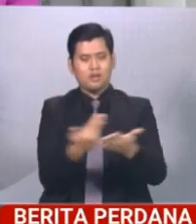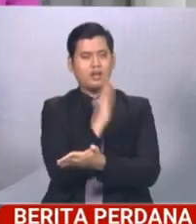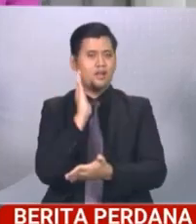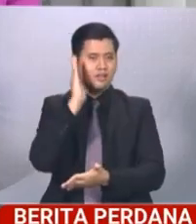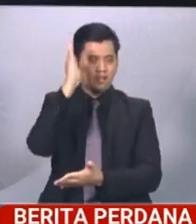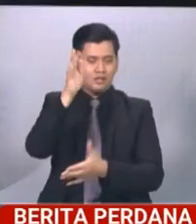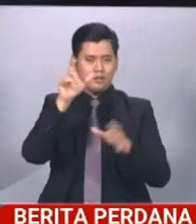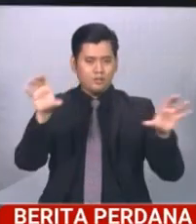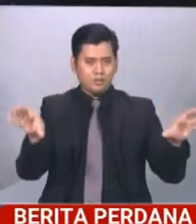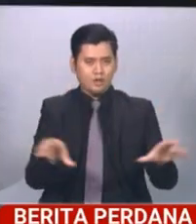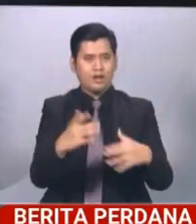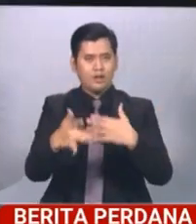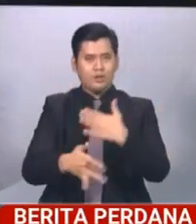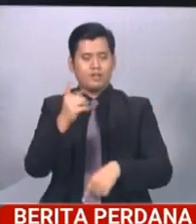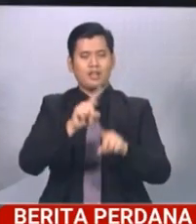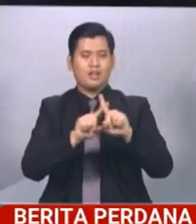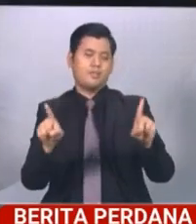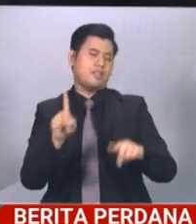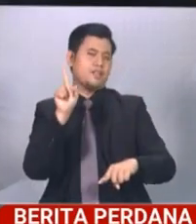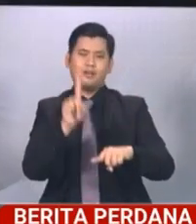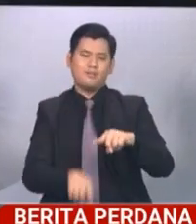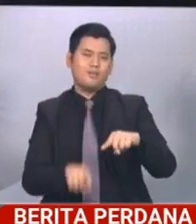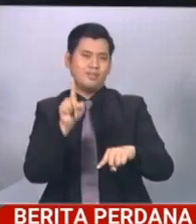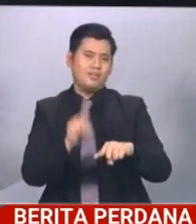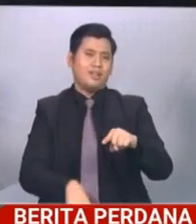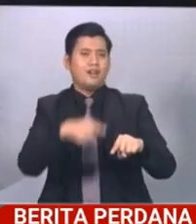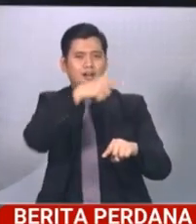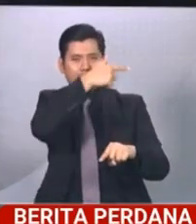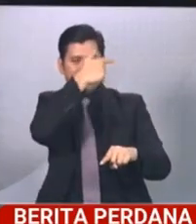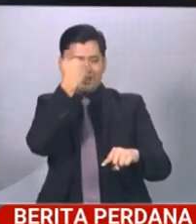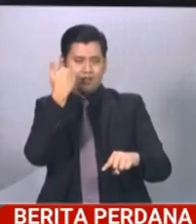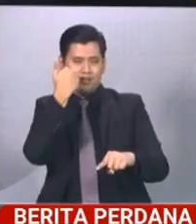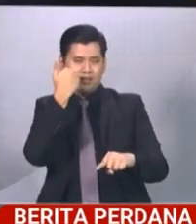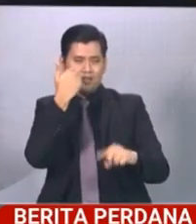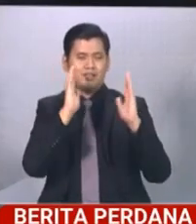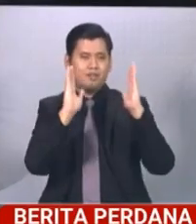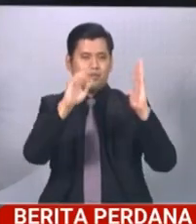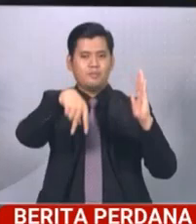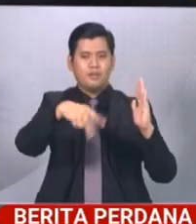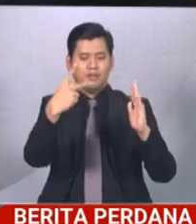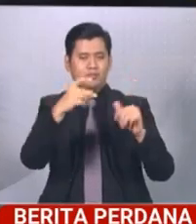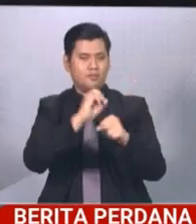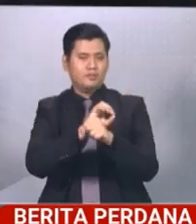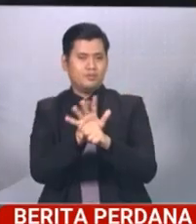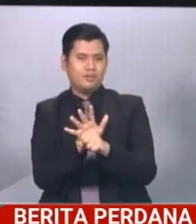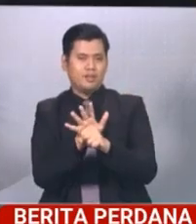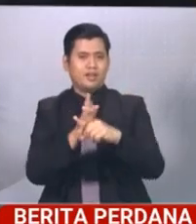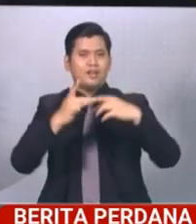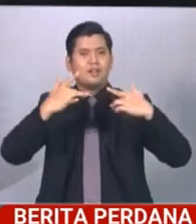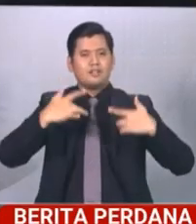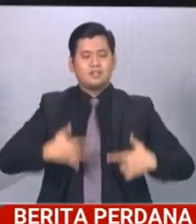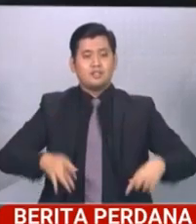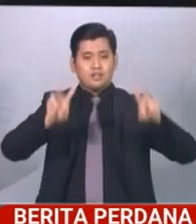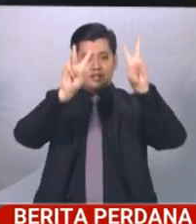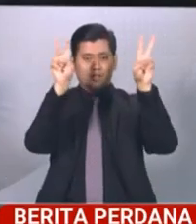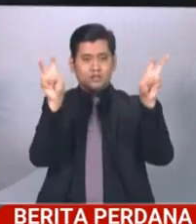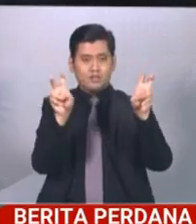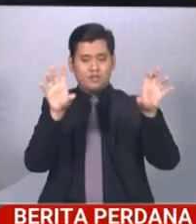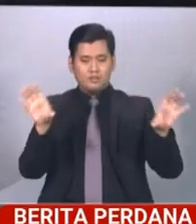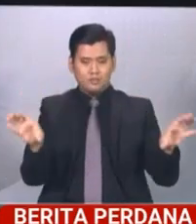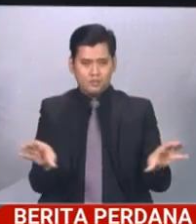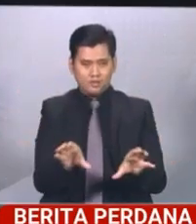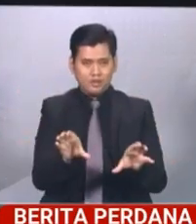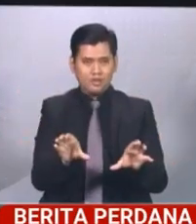awal bulan ini namun tidak kesampaian karena negara dilanda pendek mecofed 19 kecewa dicipta beliau